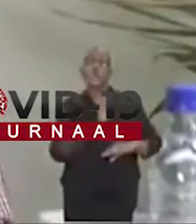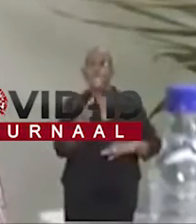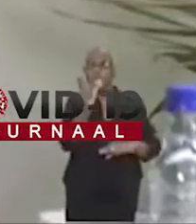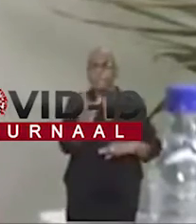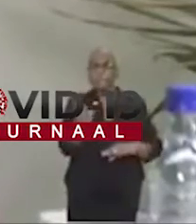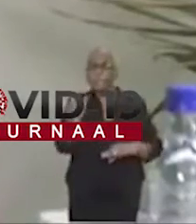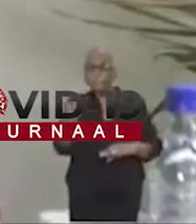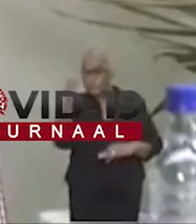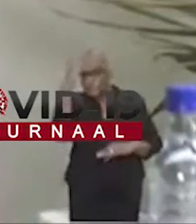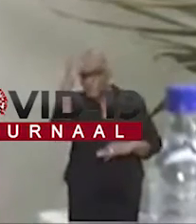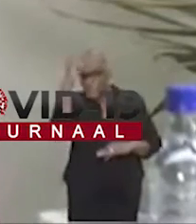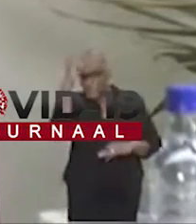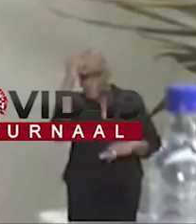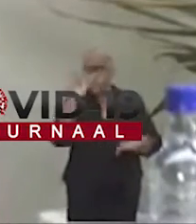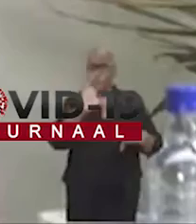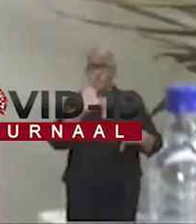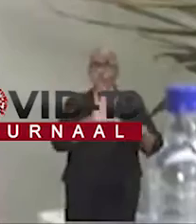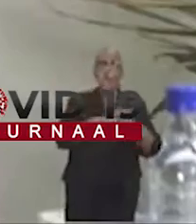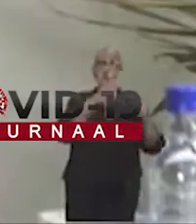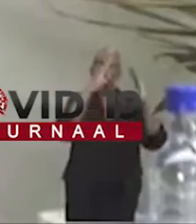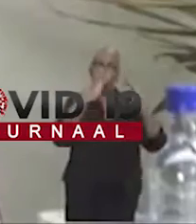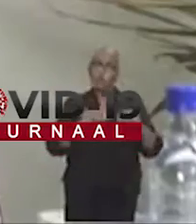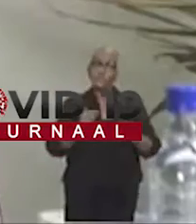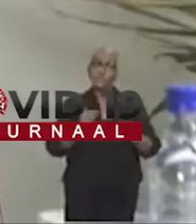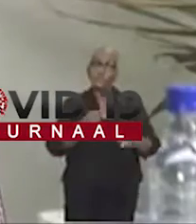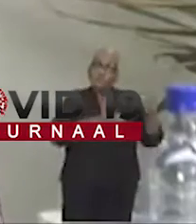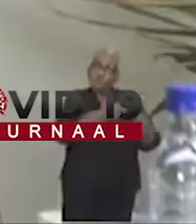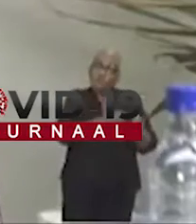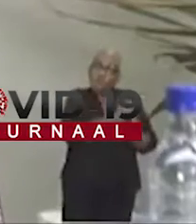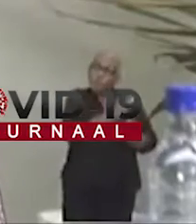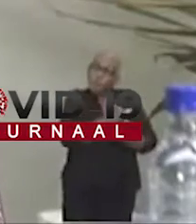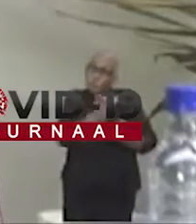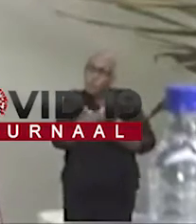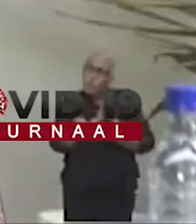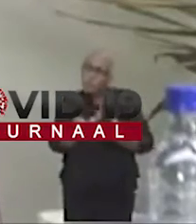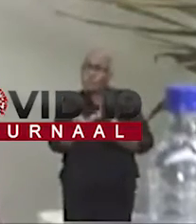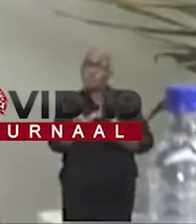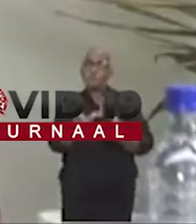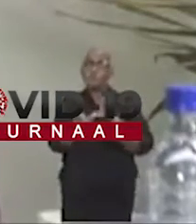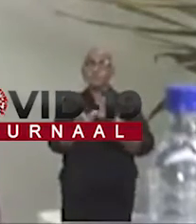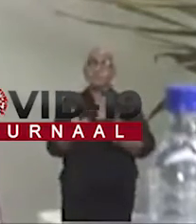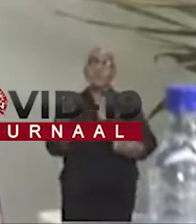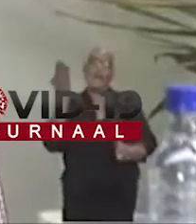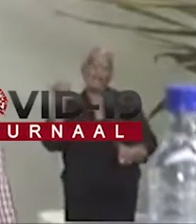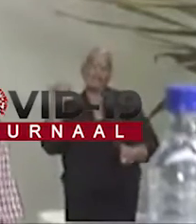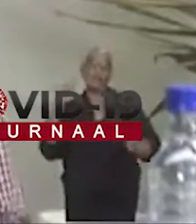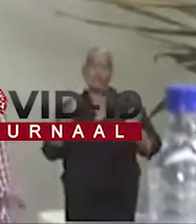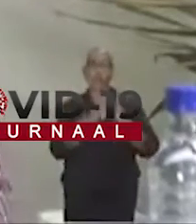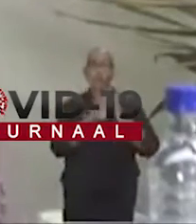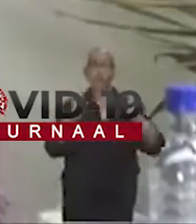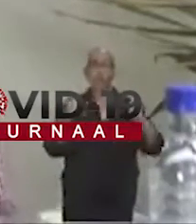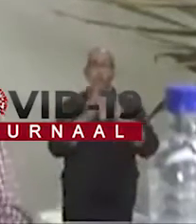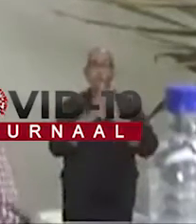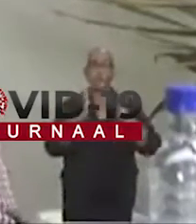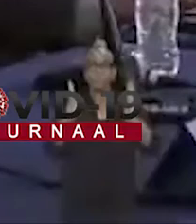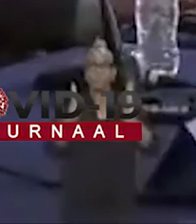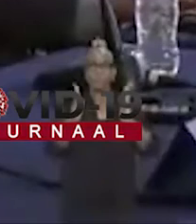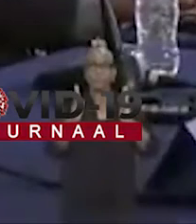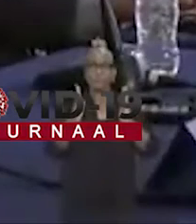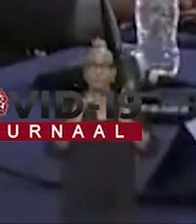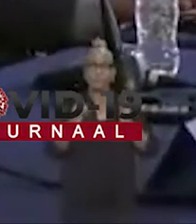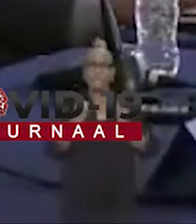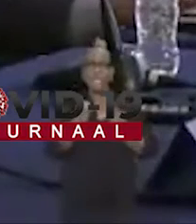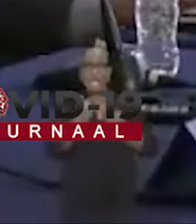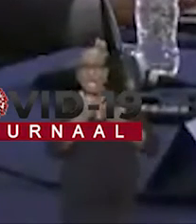gezondheidsdeskundigen, huisartsen en verpleegkundigen, waarbij we dus in de afgelopen periode vanwege dus de